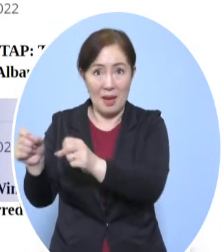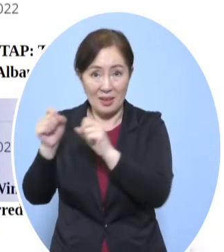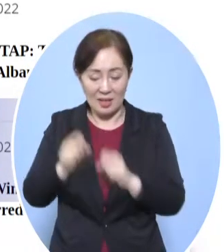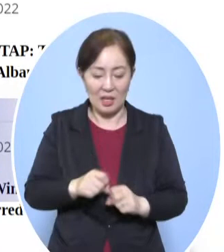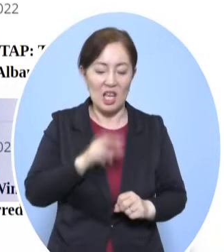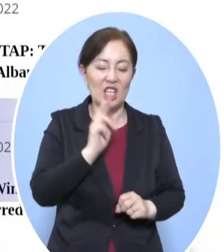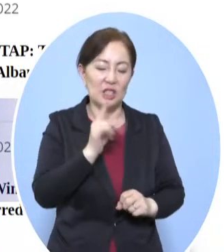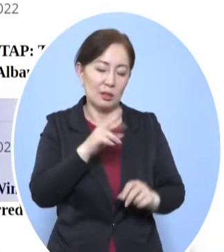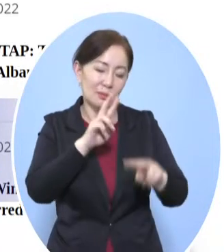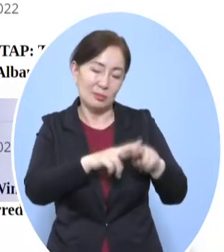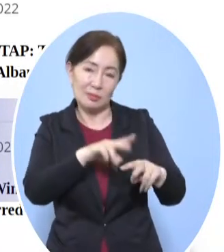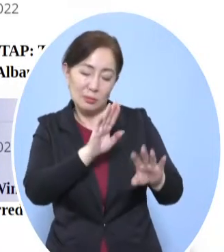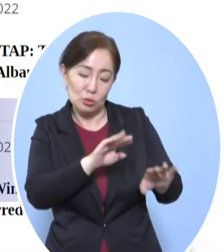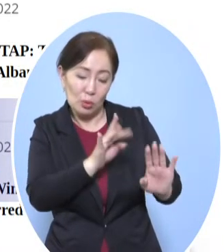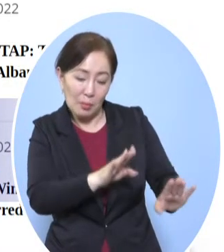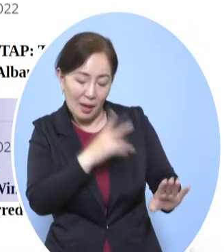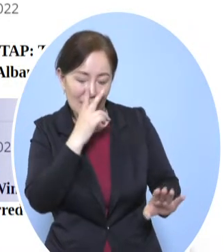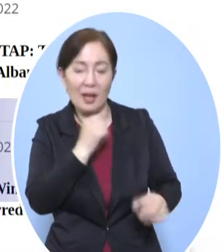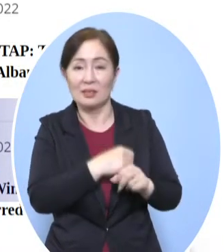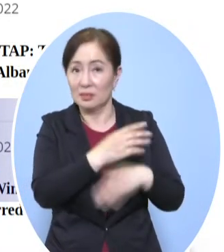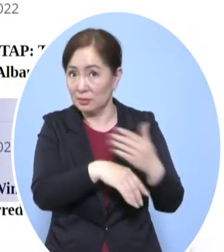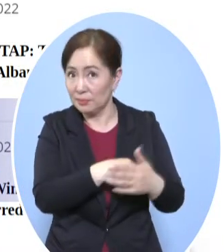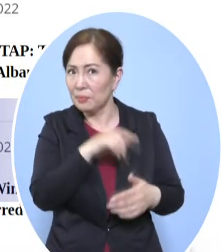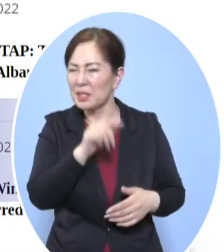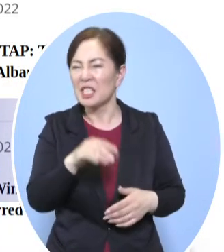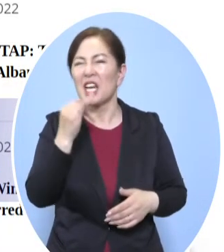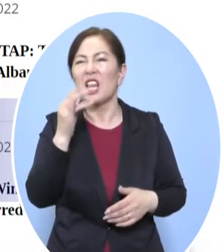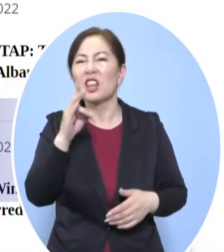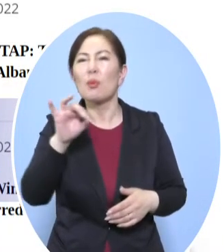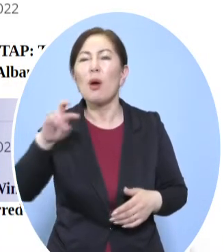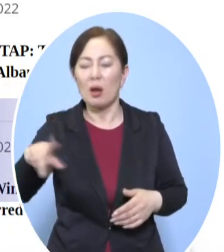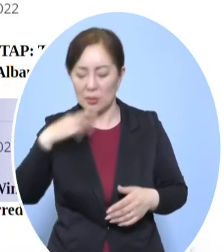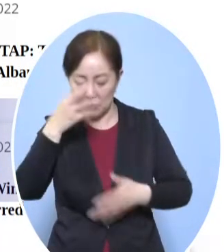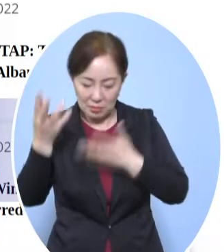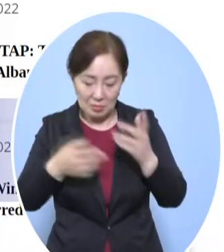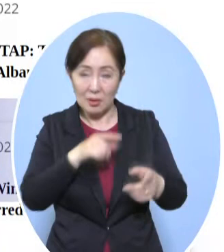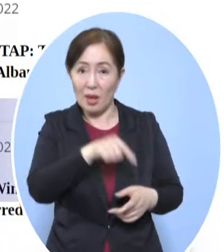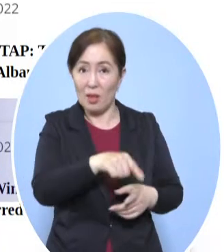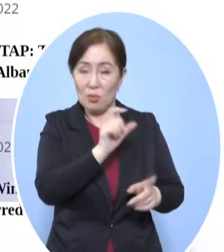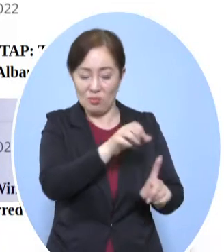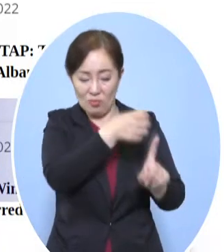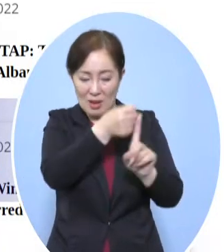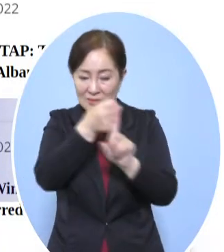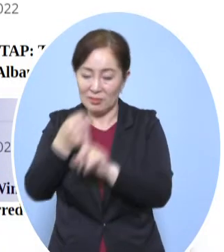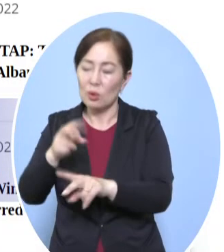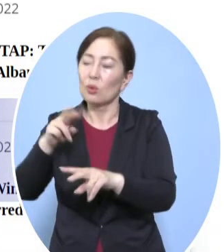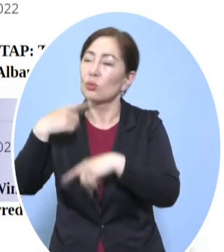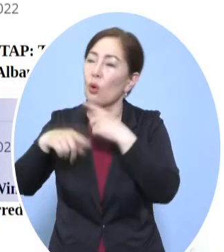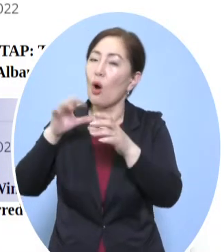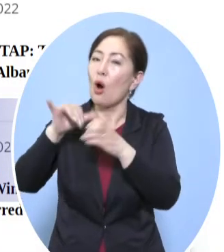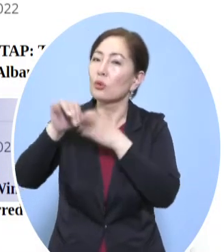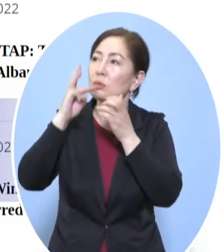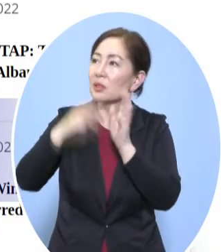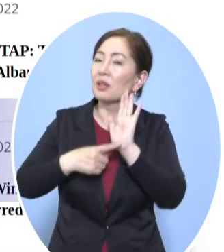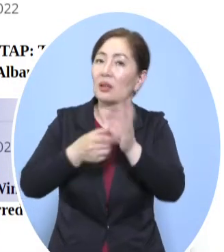Яковенког баривчилж, Кишинев хотод цагдаа хурж тассан сэргийлэх арга хэмжээг авчээ. Интерпол Белорусийн эрх баригчдын хүсэлтээр Яковенког баривчилсан тухай